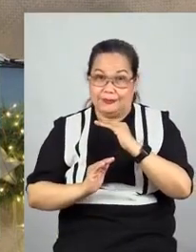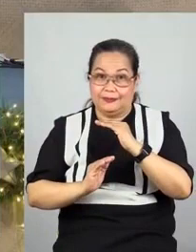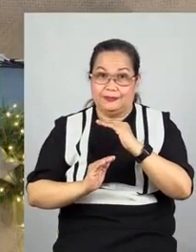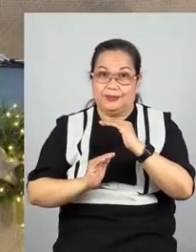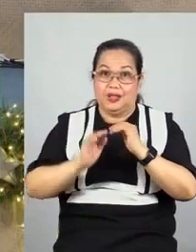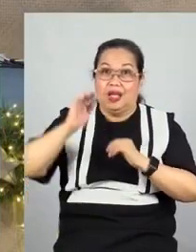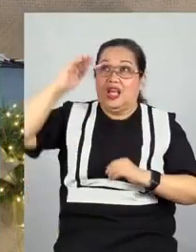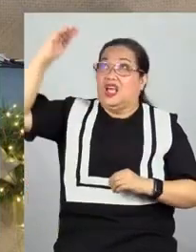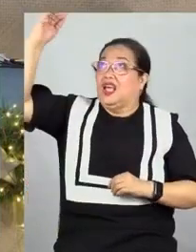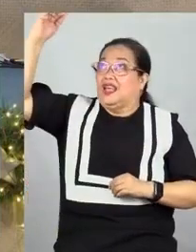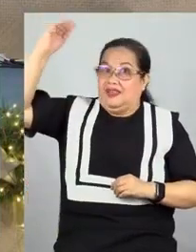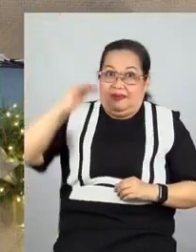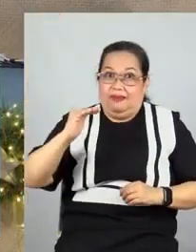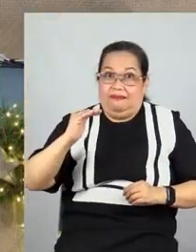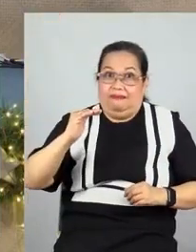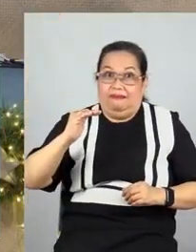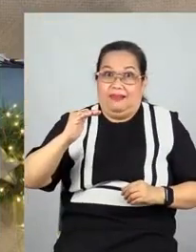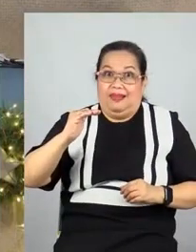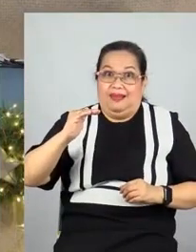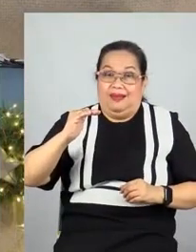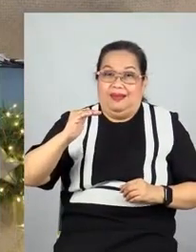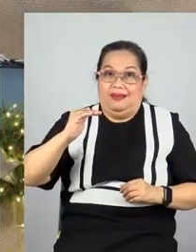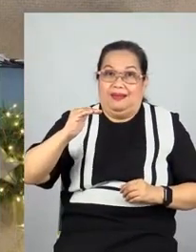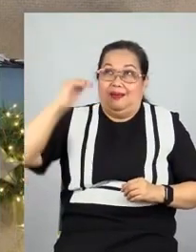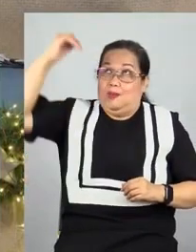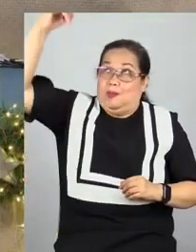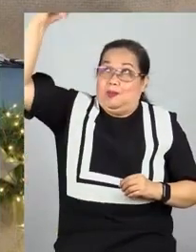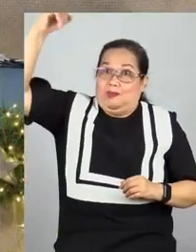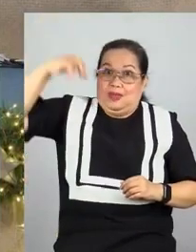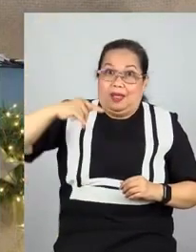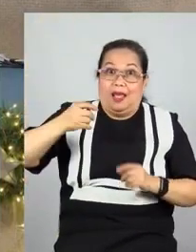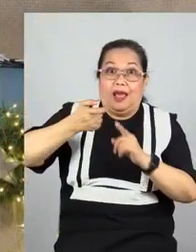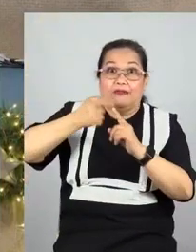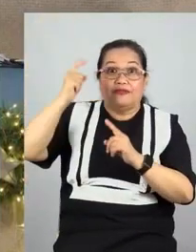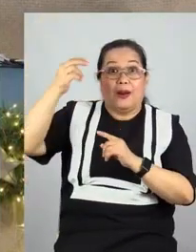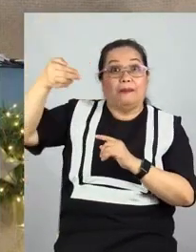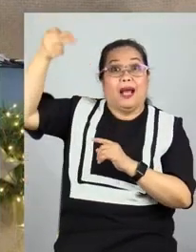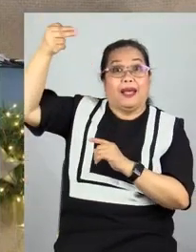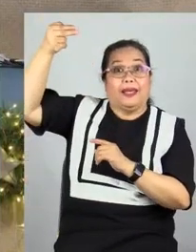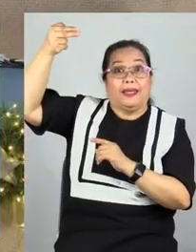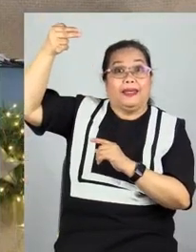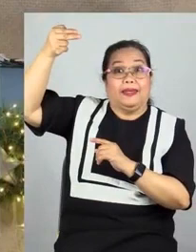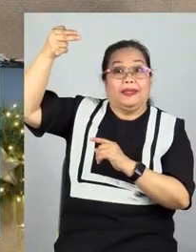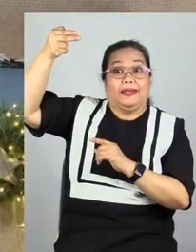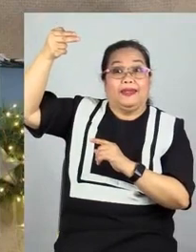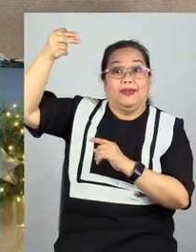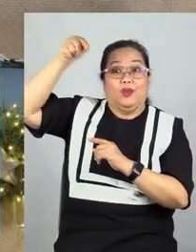bumaba ka. So ang assumption, galing ka sa mataas.